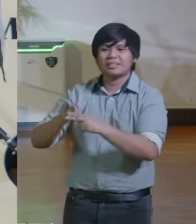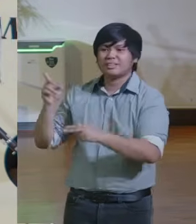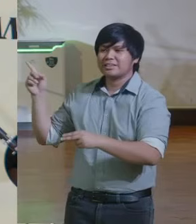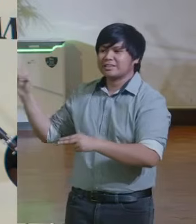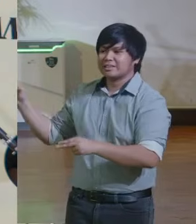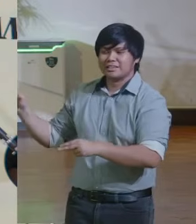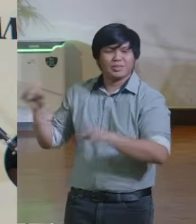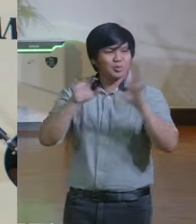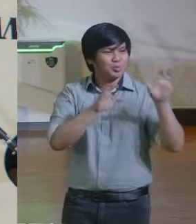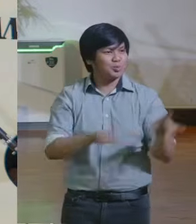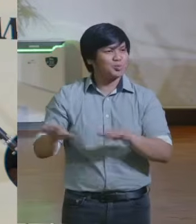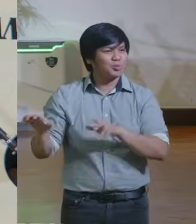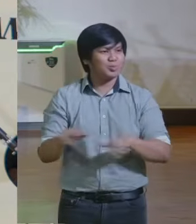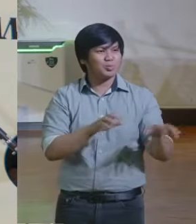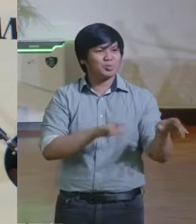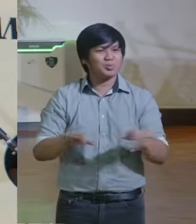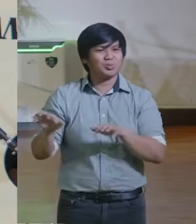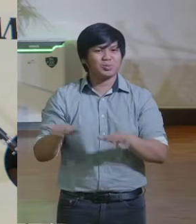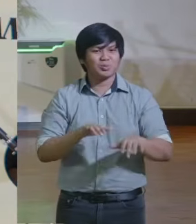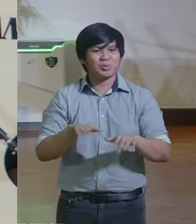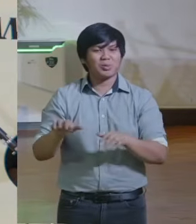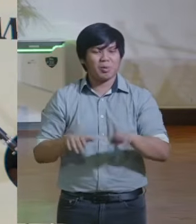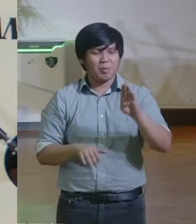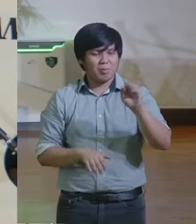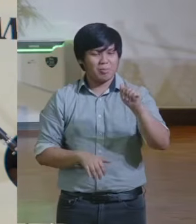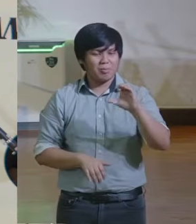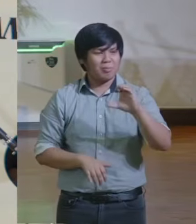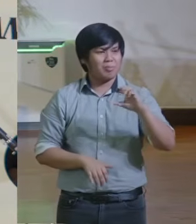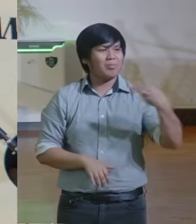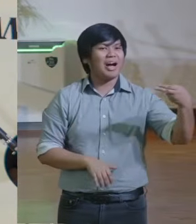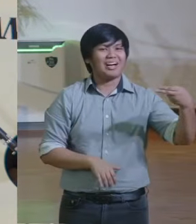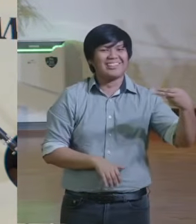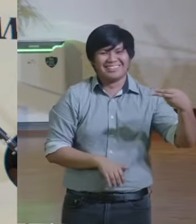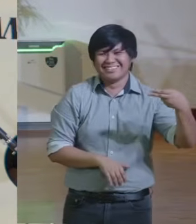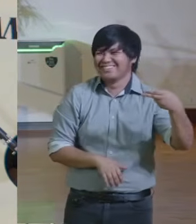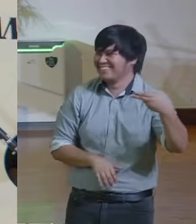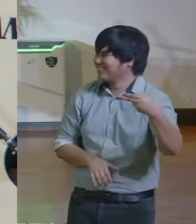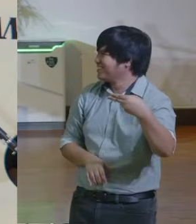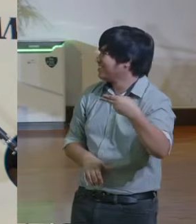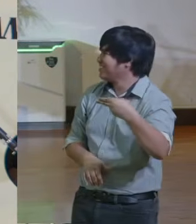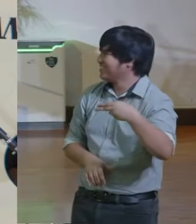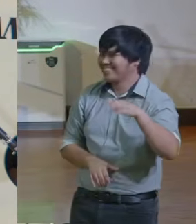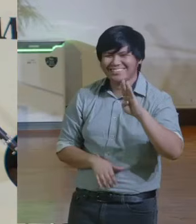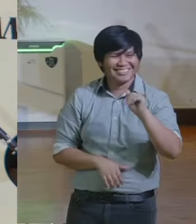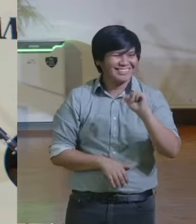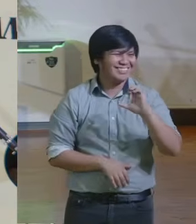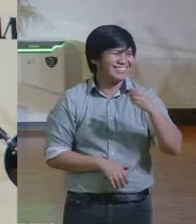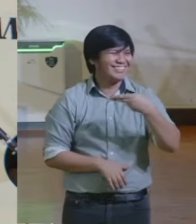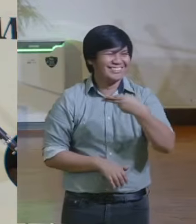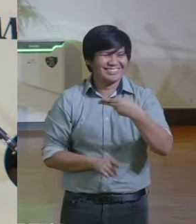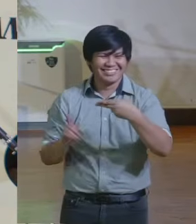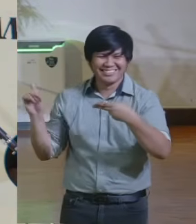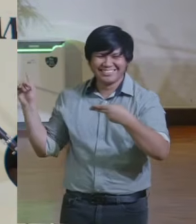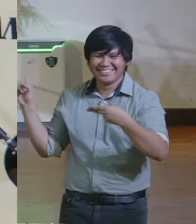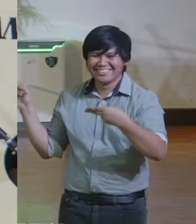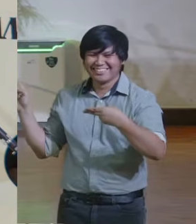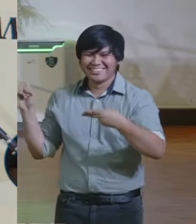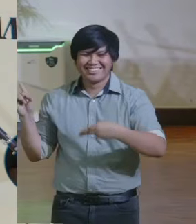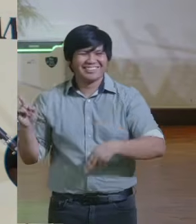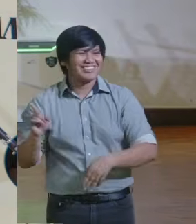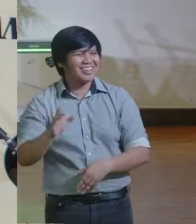na classical music composer ng buong kasaysayan ng tao. Sorry po, medyo biased ako.